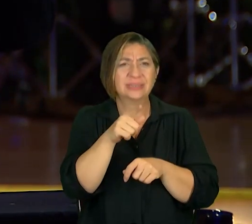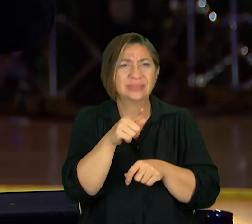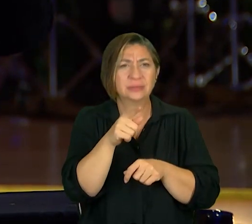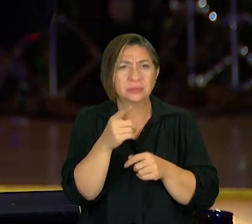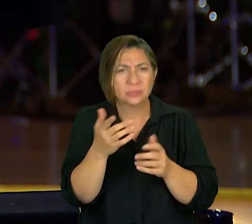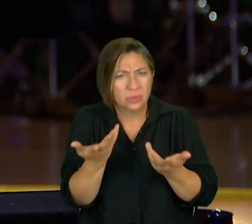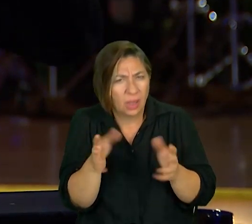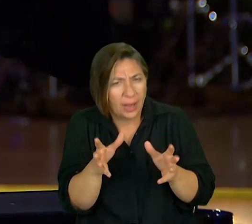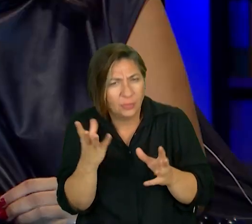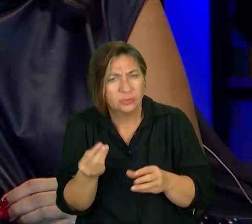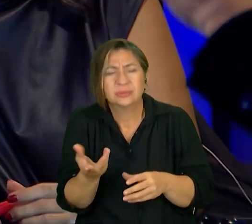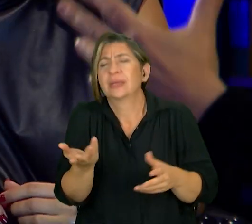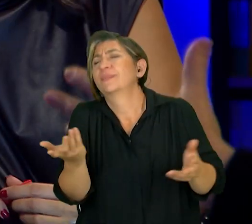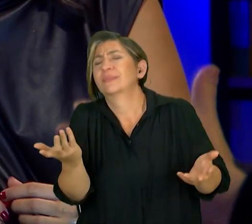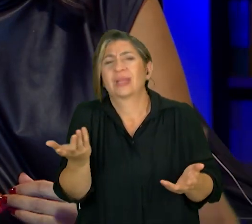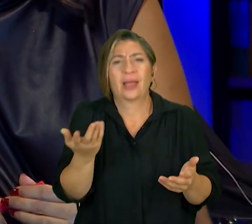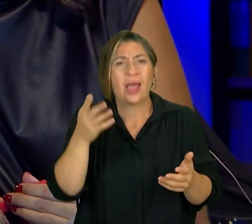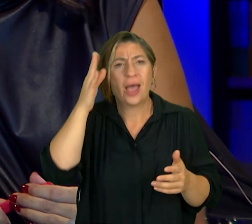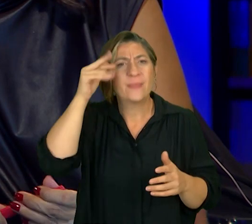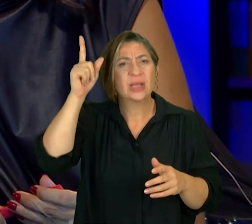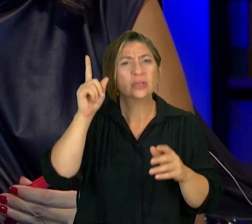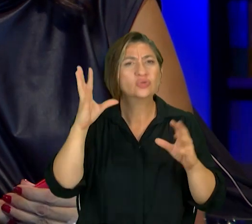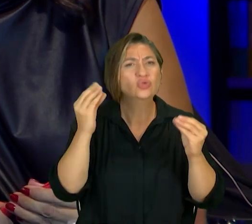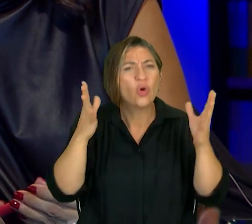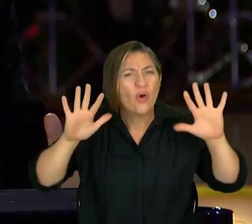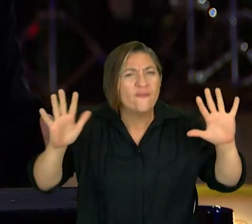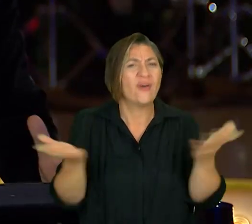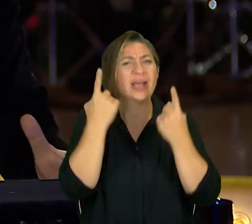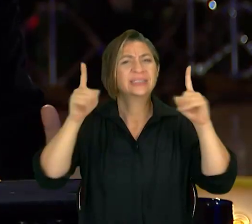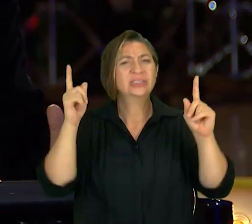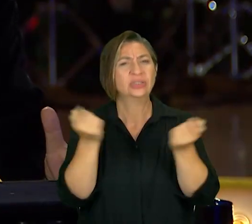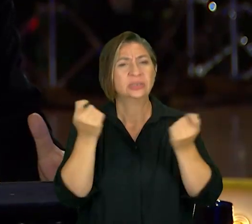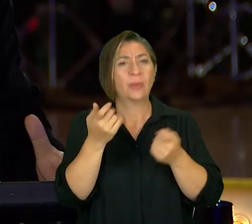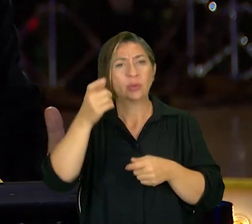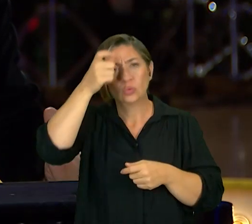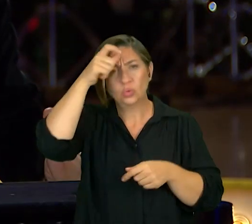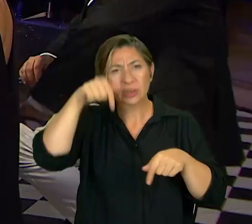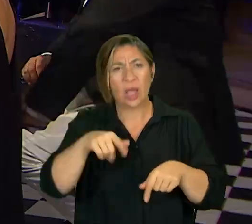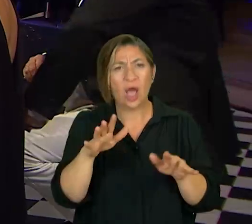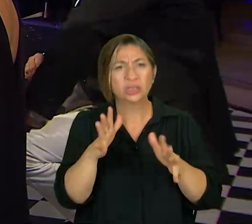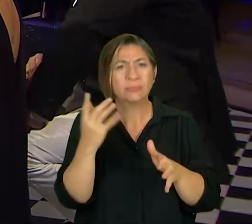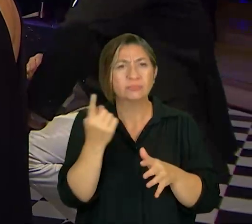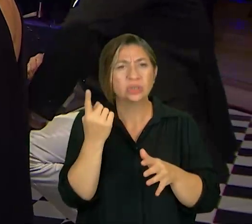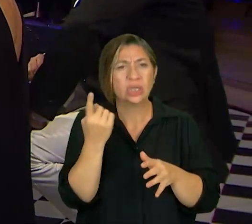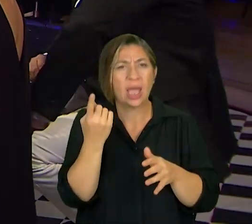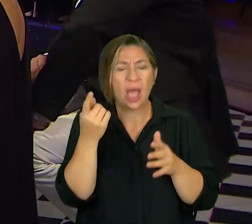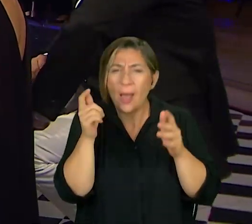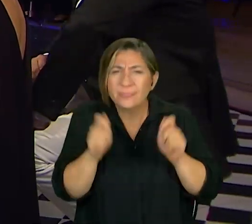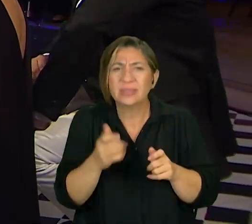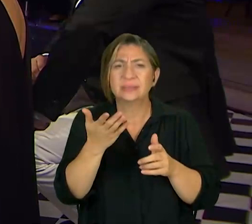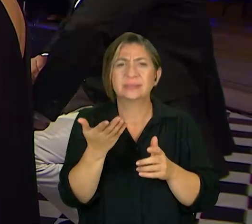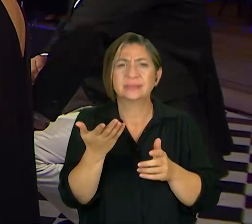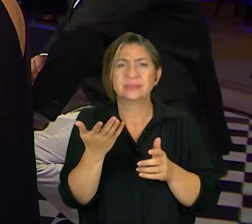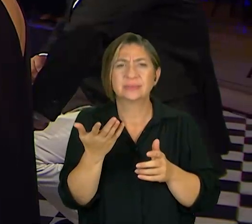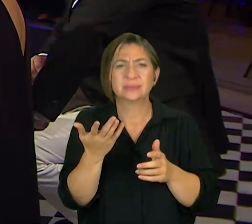niye garip olsun hayatlarınız ya? Abi ya? Belki Kaliforniya'da çok acayip çalışabilirdi ama Türkiye şartlarında işte acayip bir şeyler